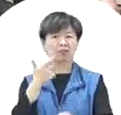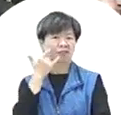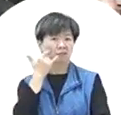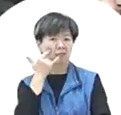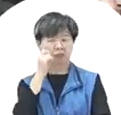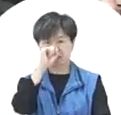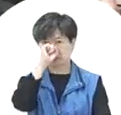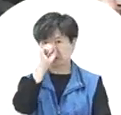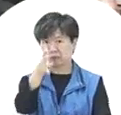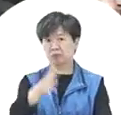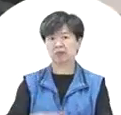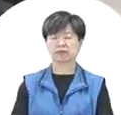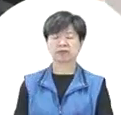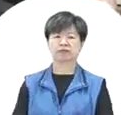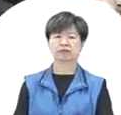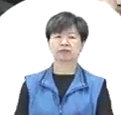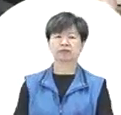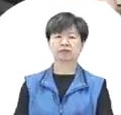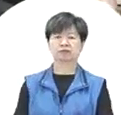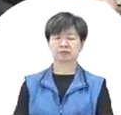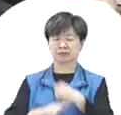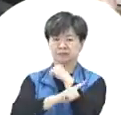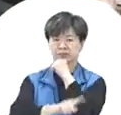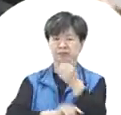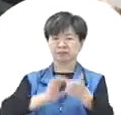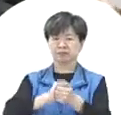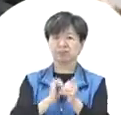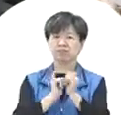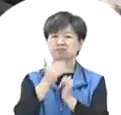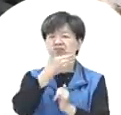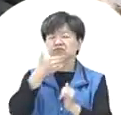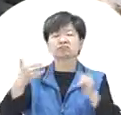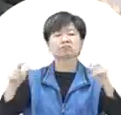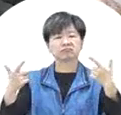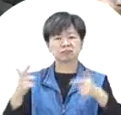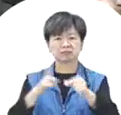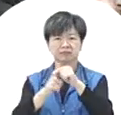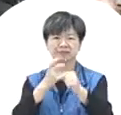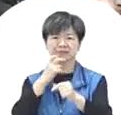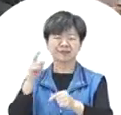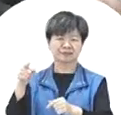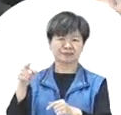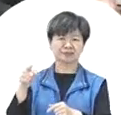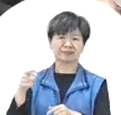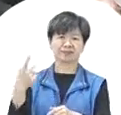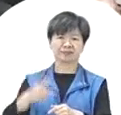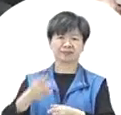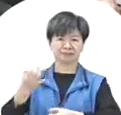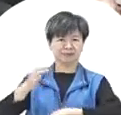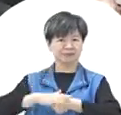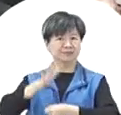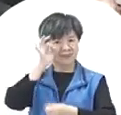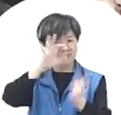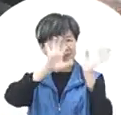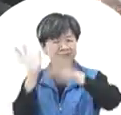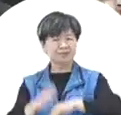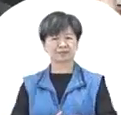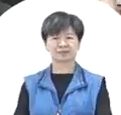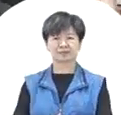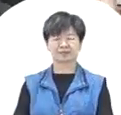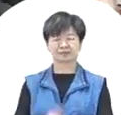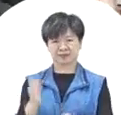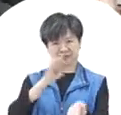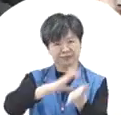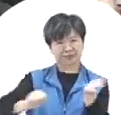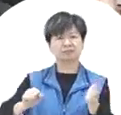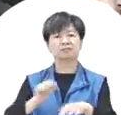不好？ 因为这不是法定的社会福利，有时候中央还会给你扣补助款、哦、 你讲得非常好，中央会扣补助款的。那请